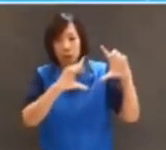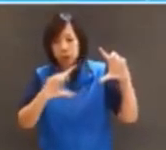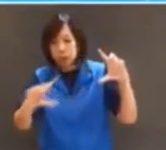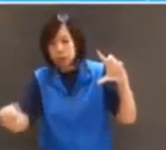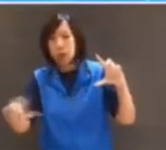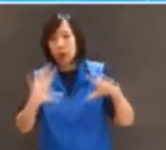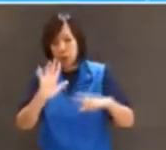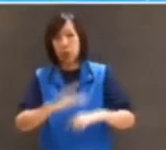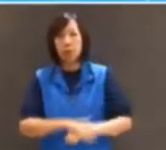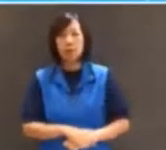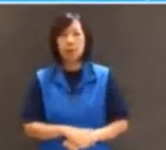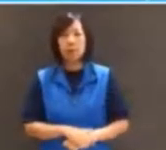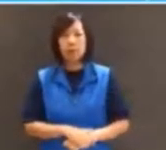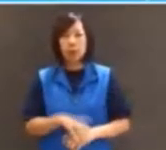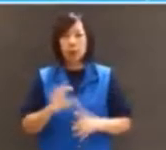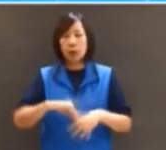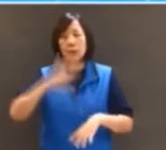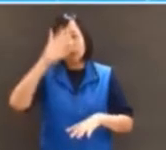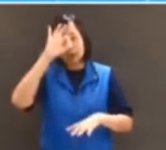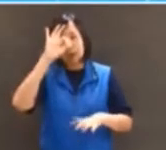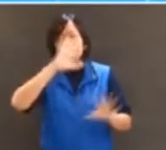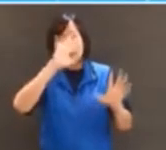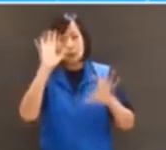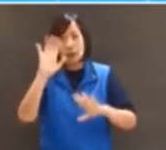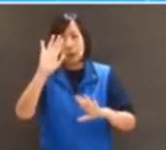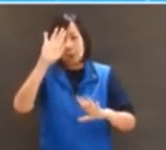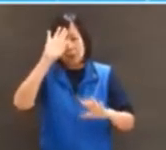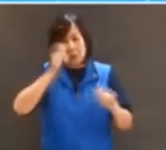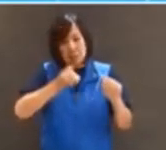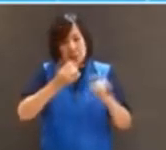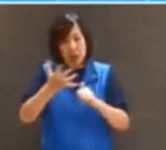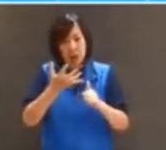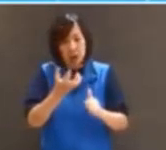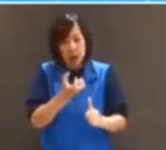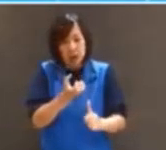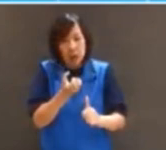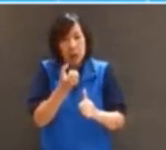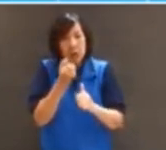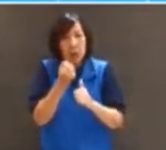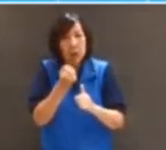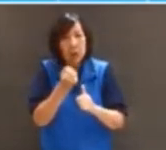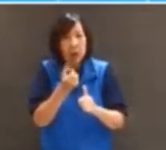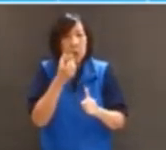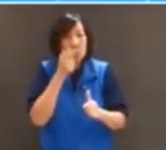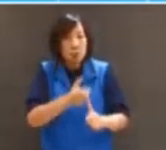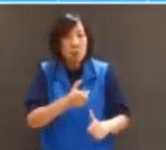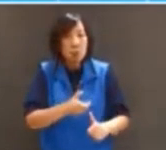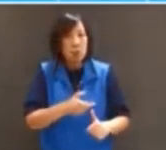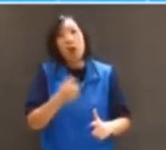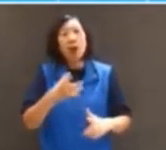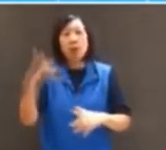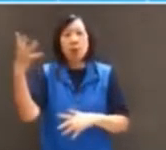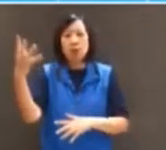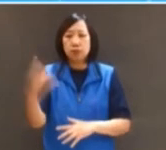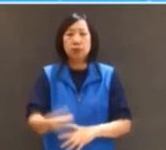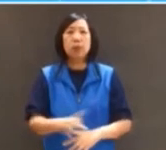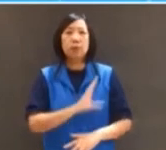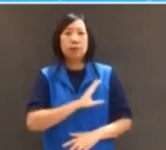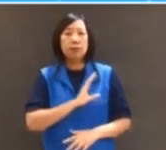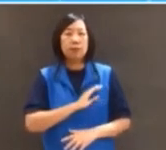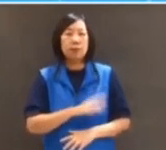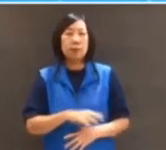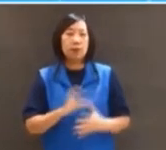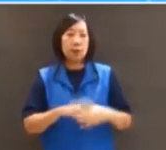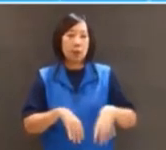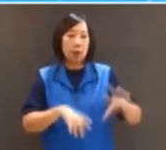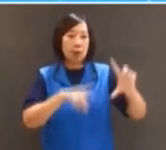州里面我们的疫情就非常的控制的比较很稳定，所以都往下再走。除了我们的励志图每周的